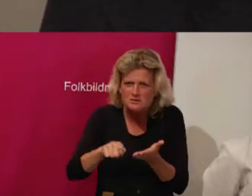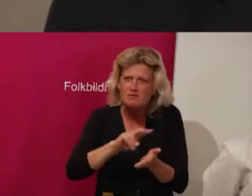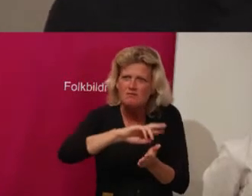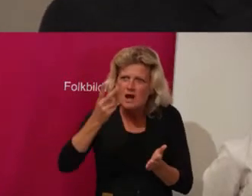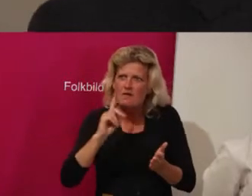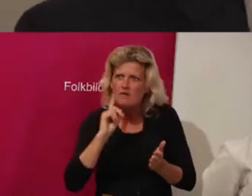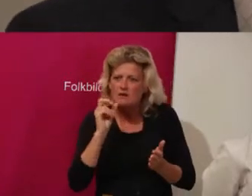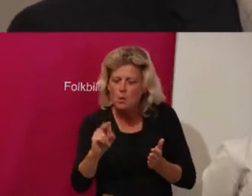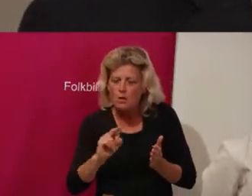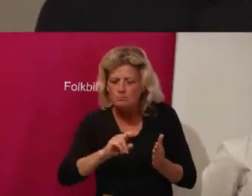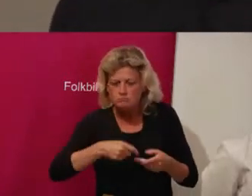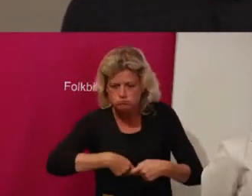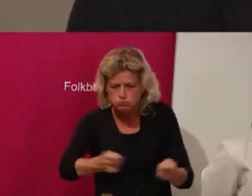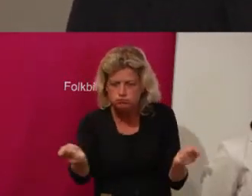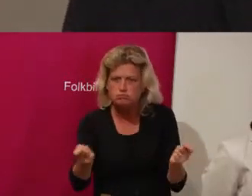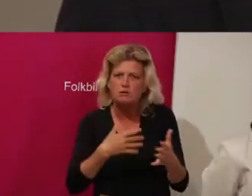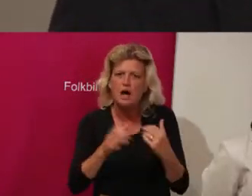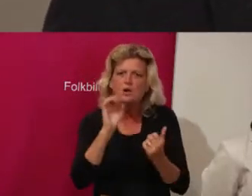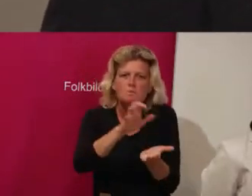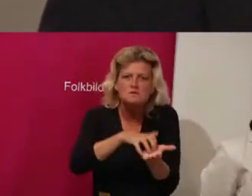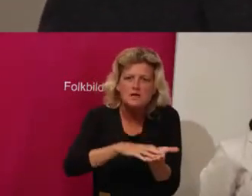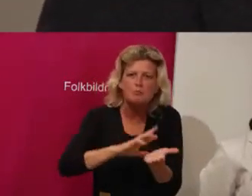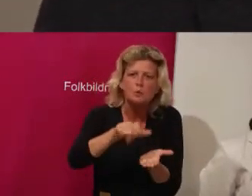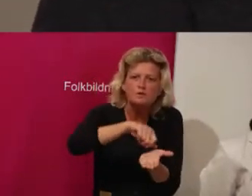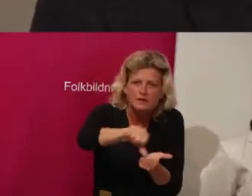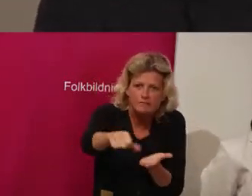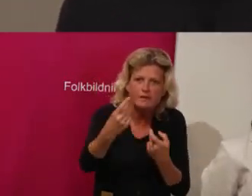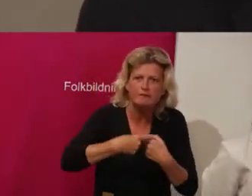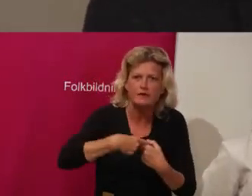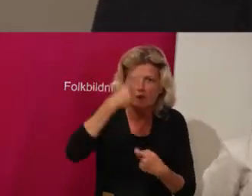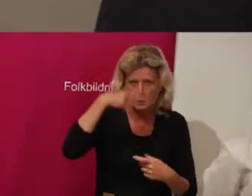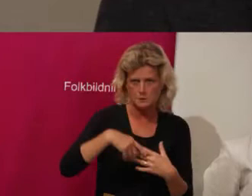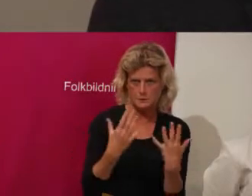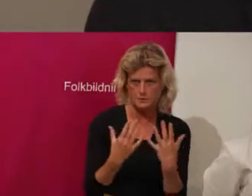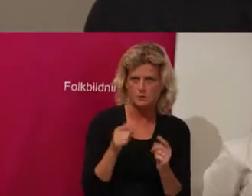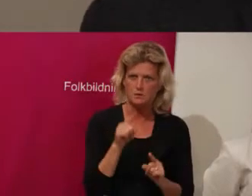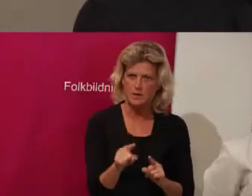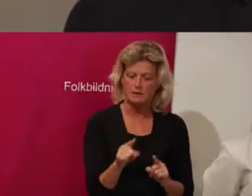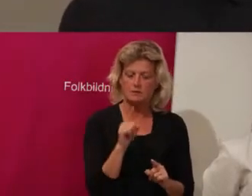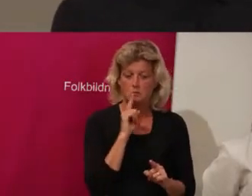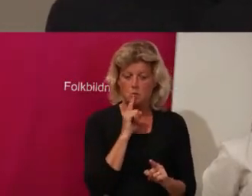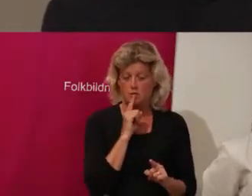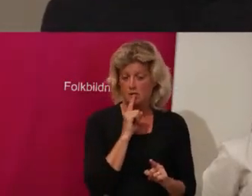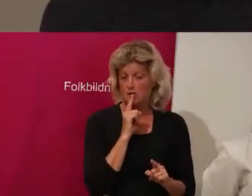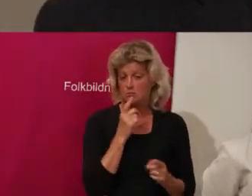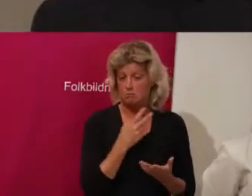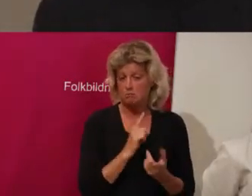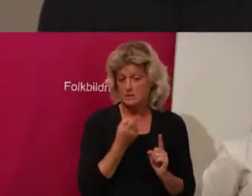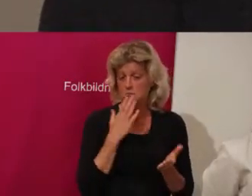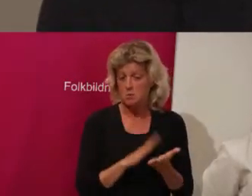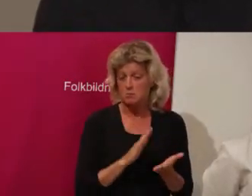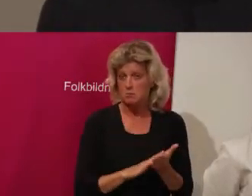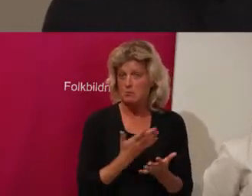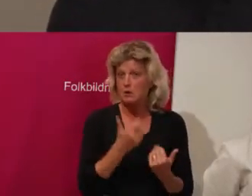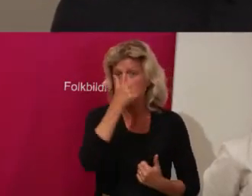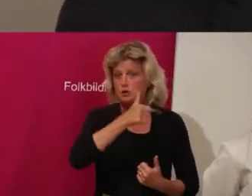år handlar om samhällets utgifter för kultur. Och den brukar väcka ett visst intresse. Man tittar på hur mycket man sätter av för